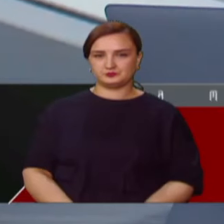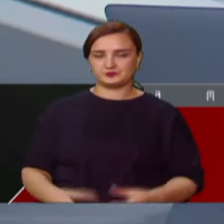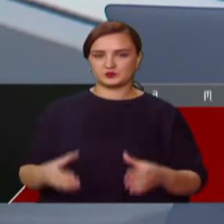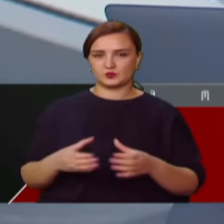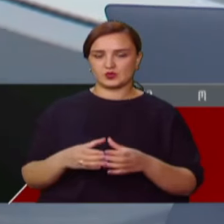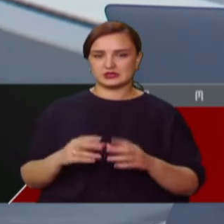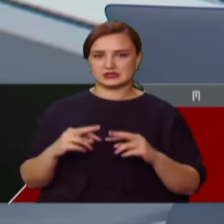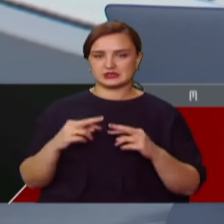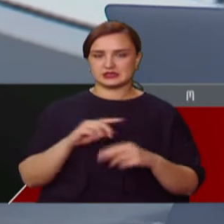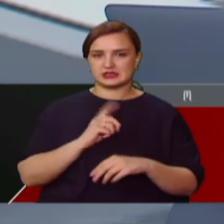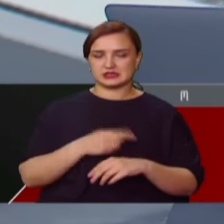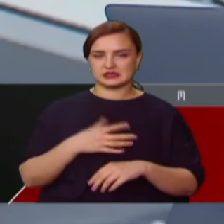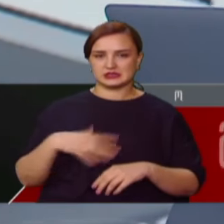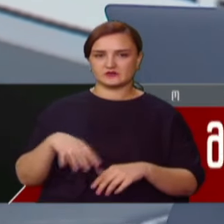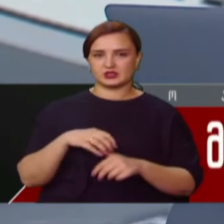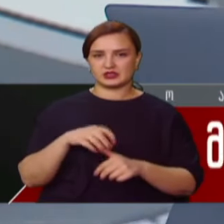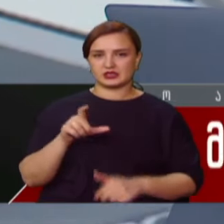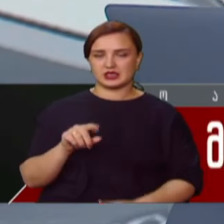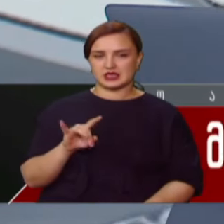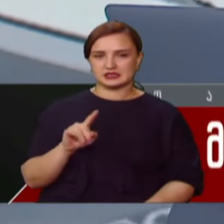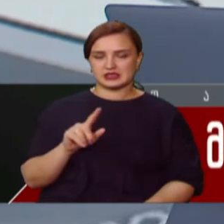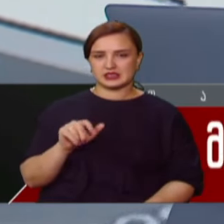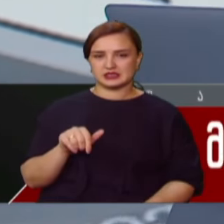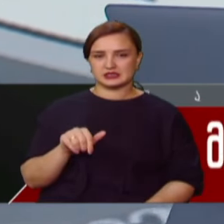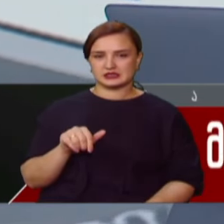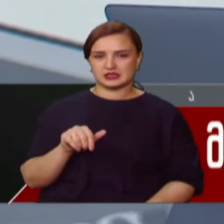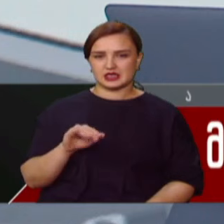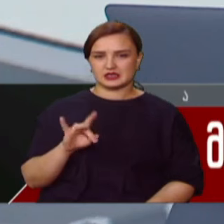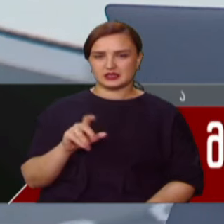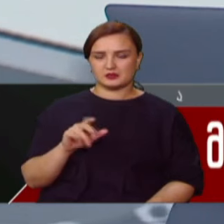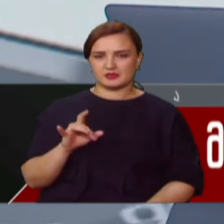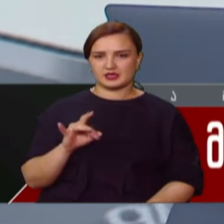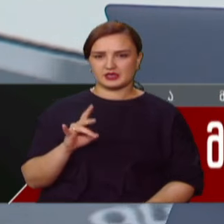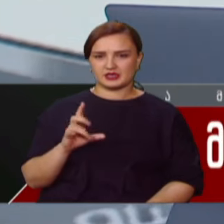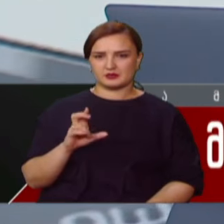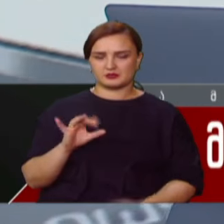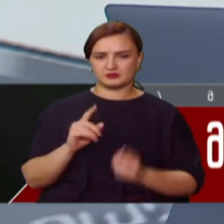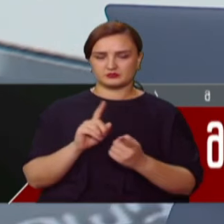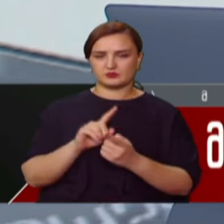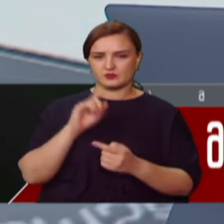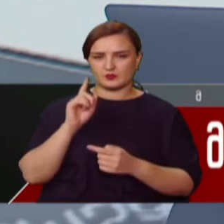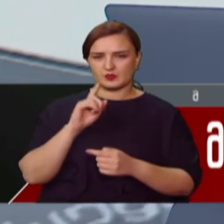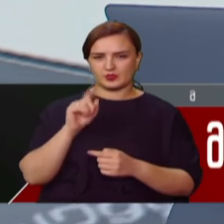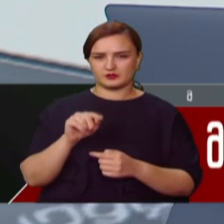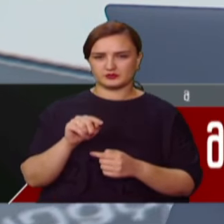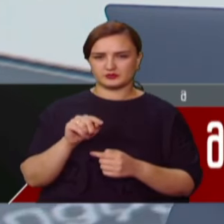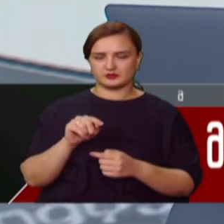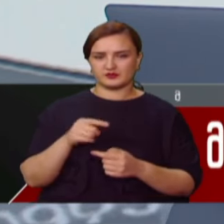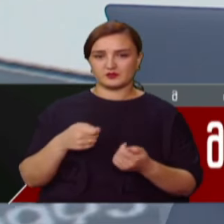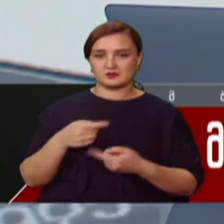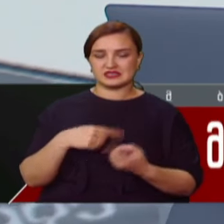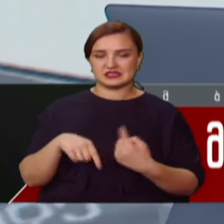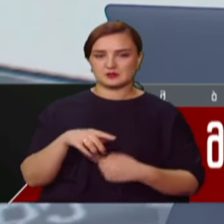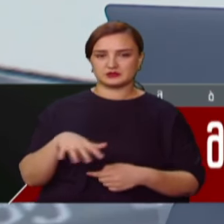Koalicija Zlieri Sakartvelos lideri Mamuka Khazaradze Sakartveloshi moghvaze antreprenerebs shekhvta mtavari gansakhveloli sakitqi akhlgazdar startaperebsa da